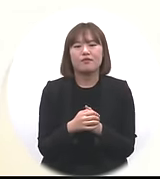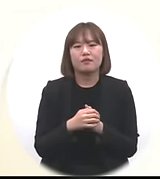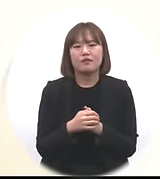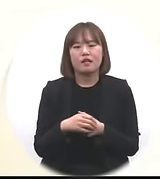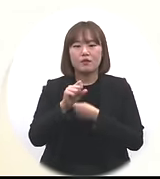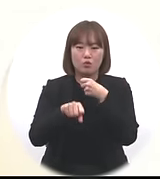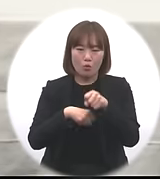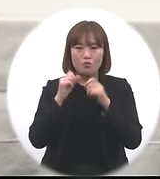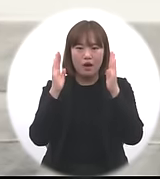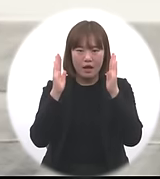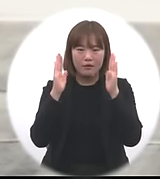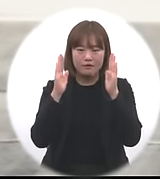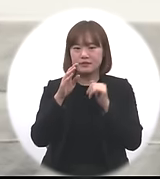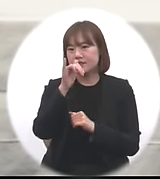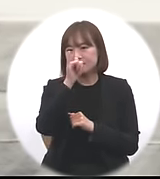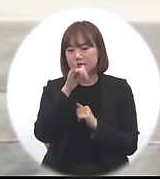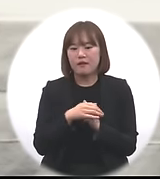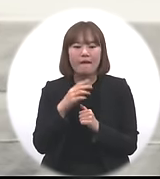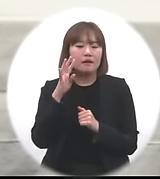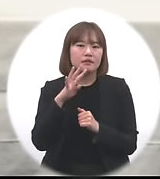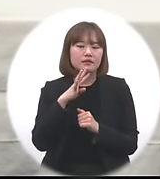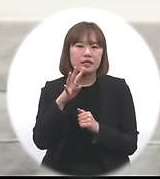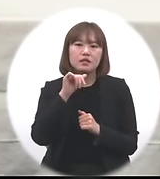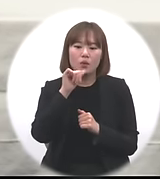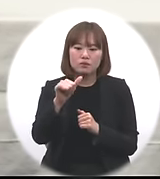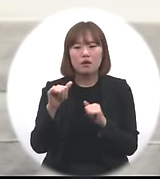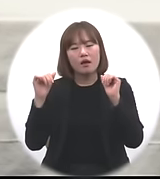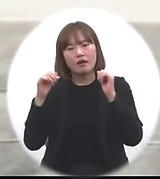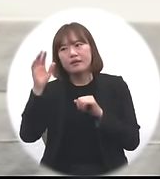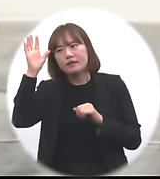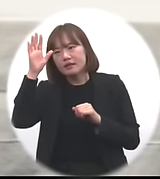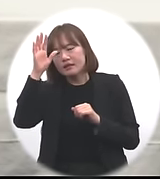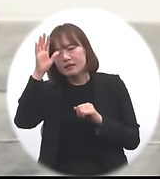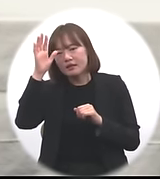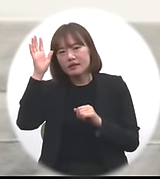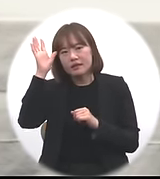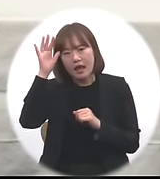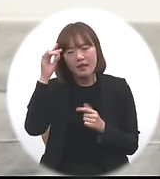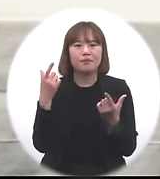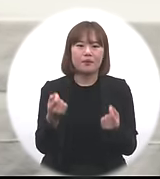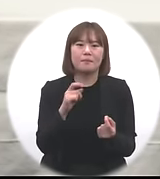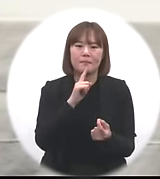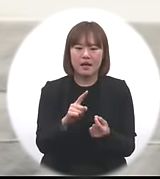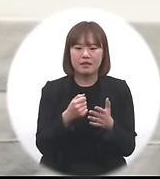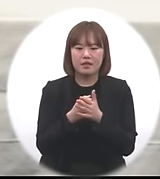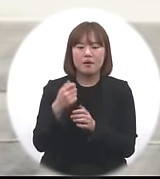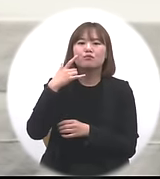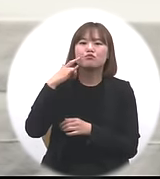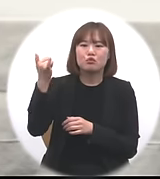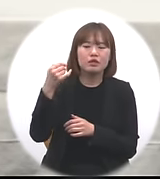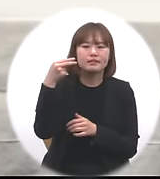동물 행동학이라는 걸 했는데 되게 슬프게도 한 4세, 5세는 개하고 별 차이가 없어요. 누가 닦아줘야 됩니까?